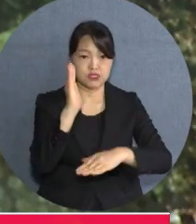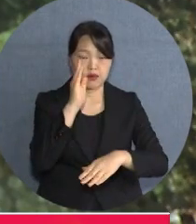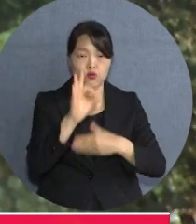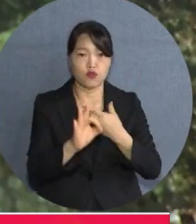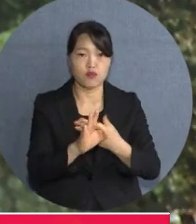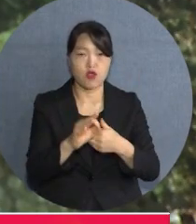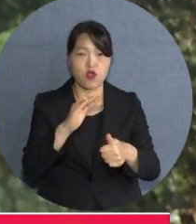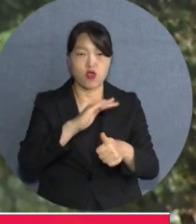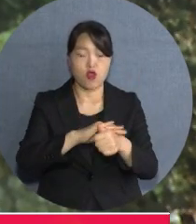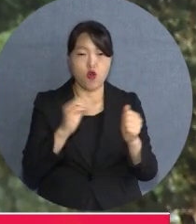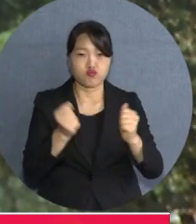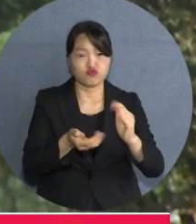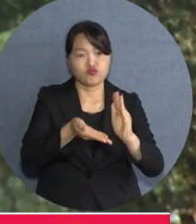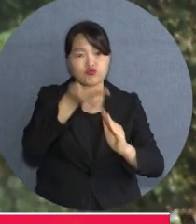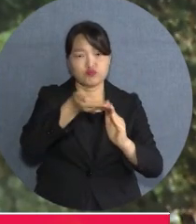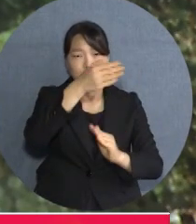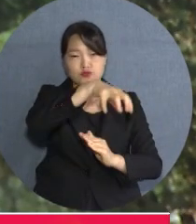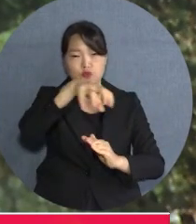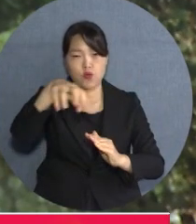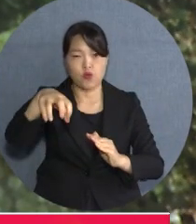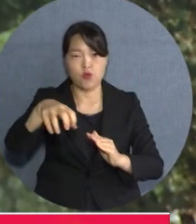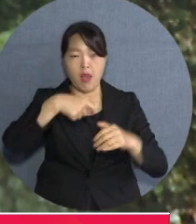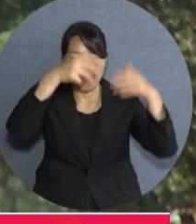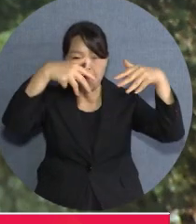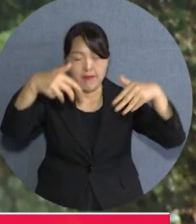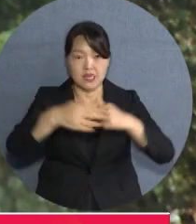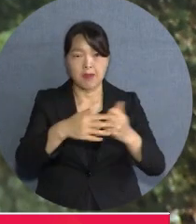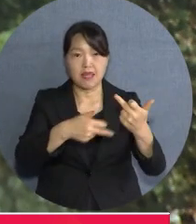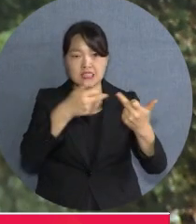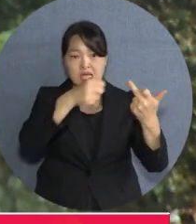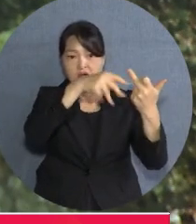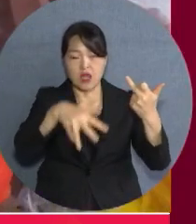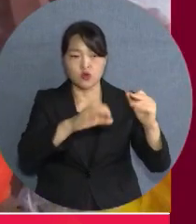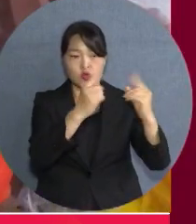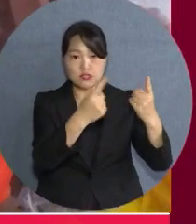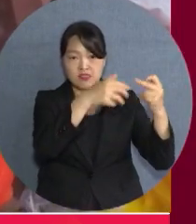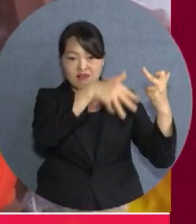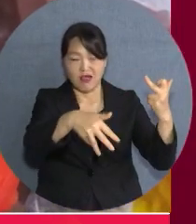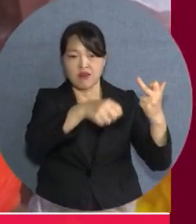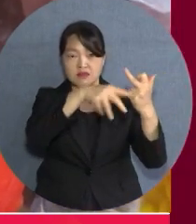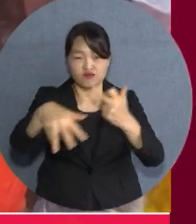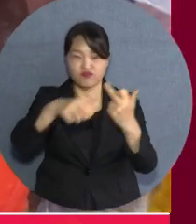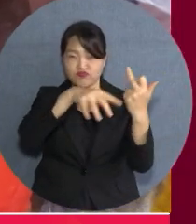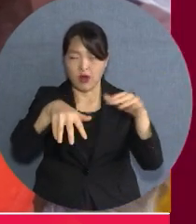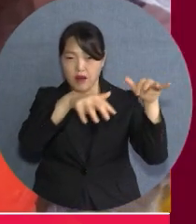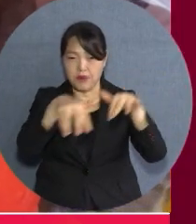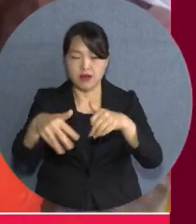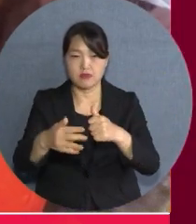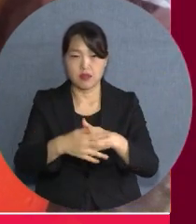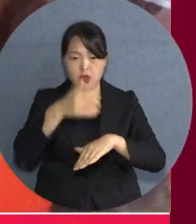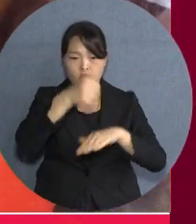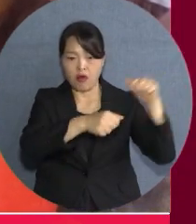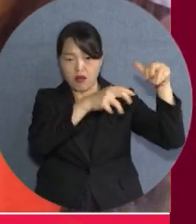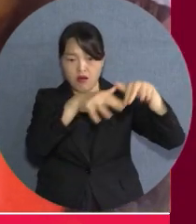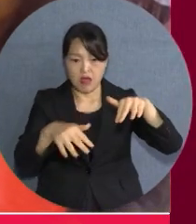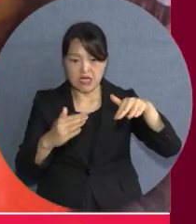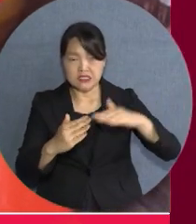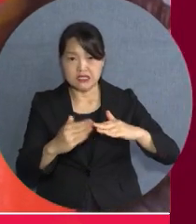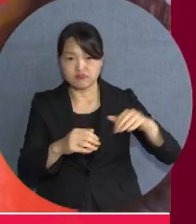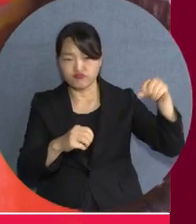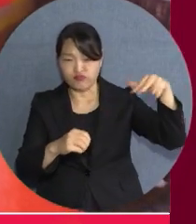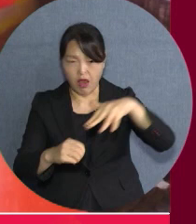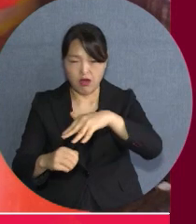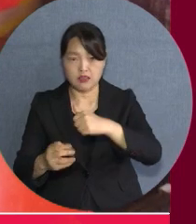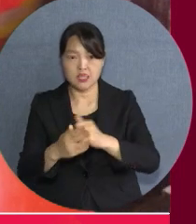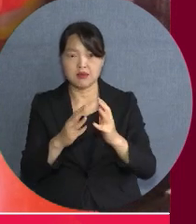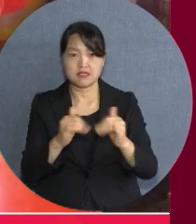경북 북부 지역 곳곳에서 집중호우로 인해서 산사태가 동시다발적으로 발생을 했습니다. 토사에 집이 매몰되고 또 인명피해가